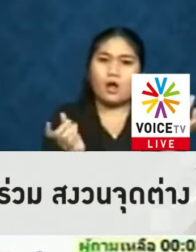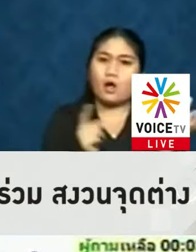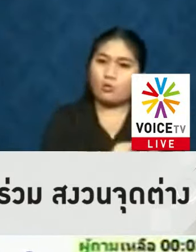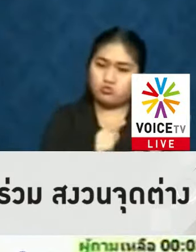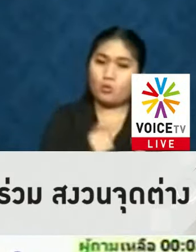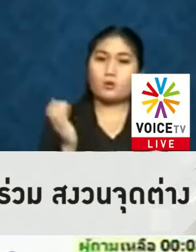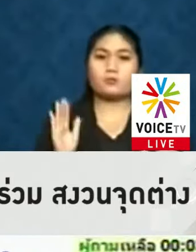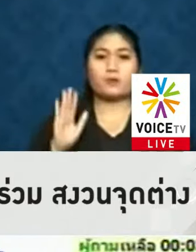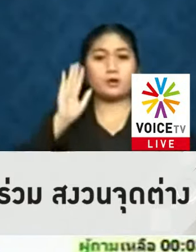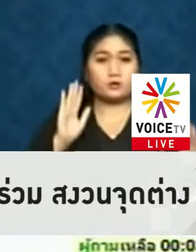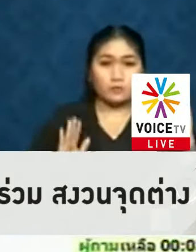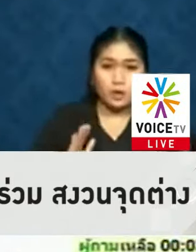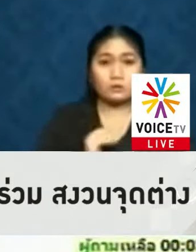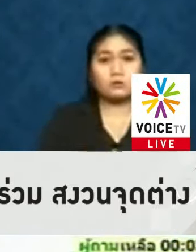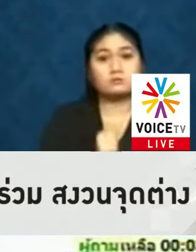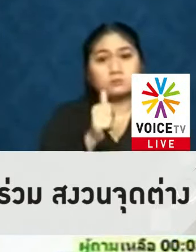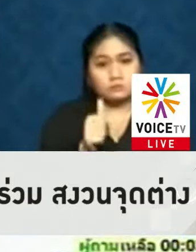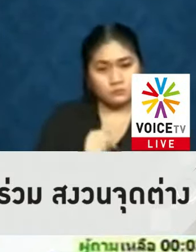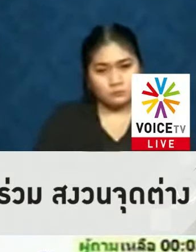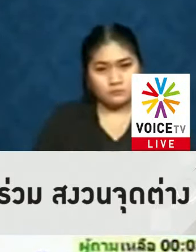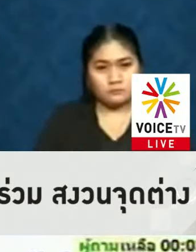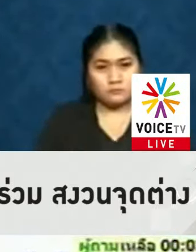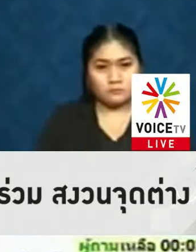ชาธิปไตยมากขึ้นได